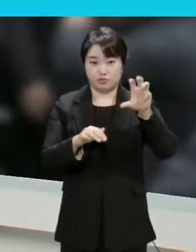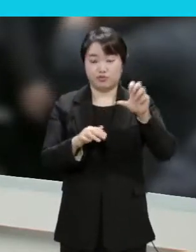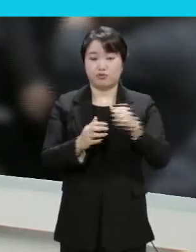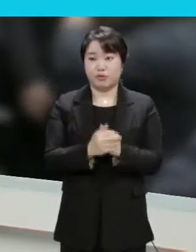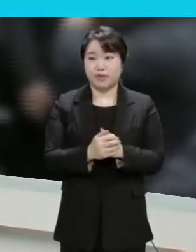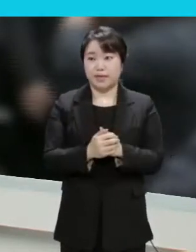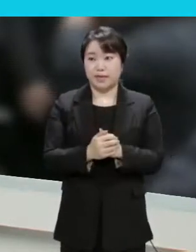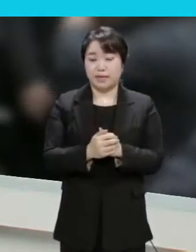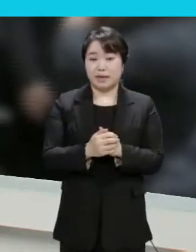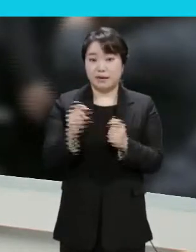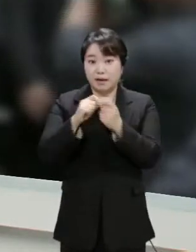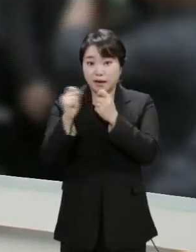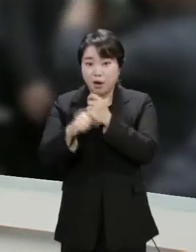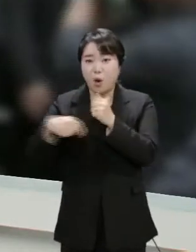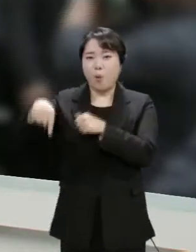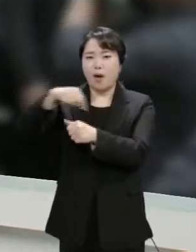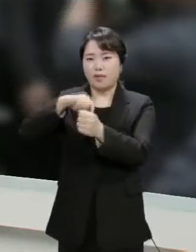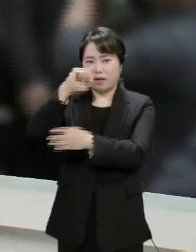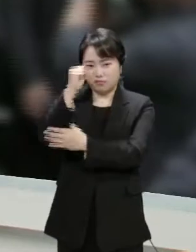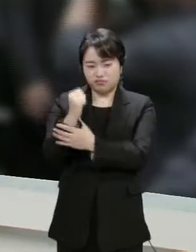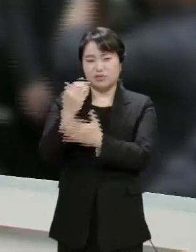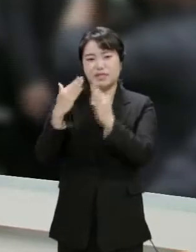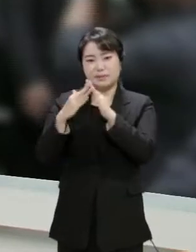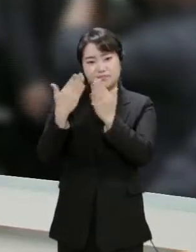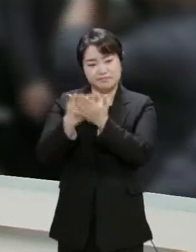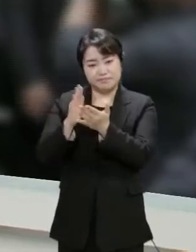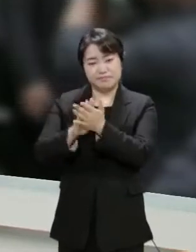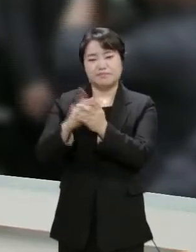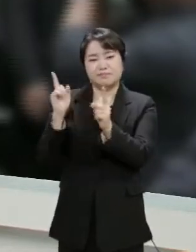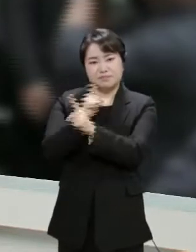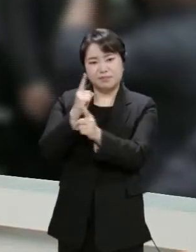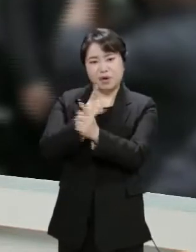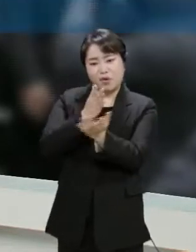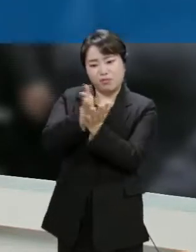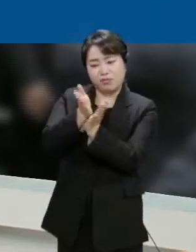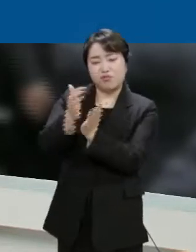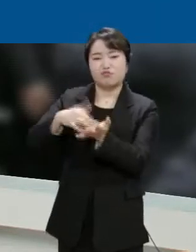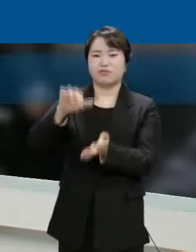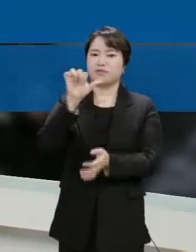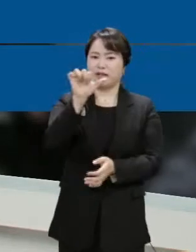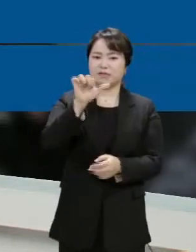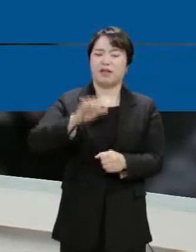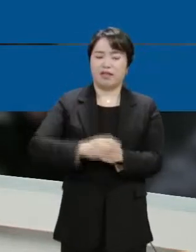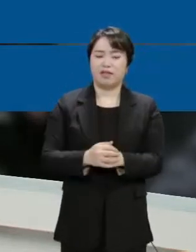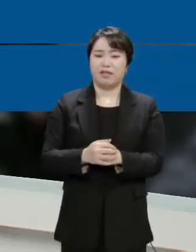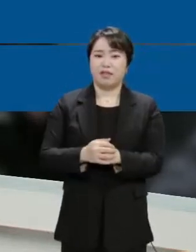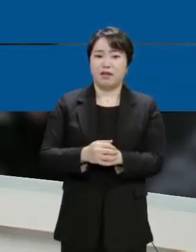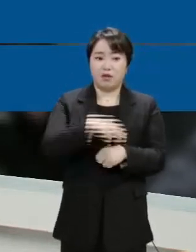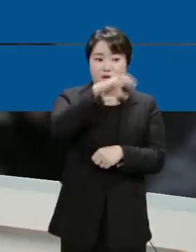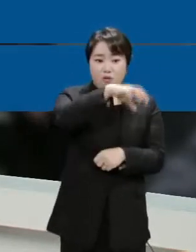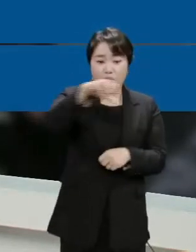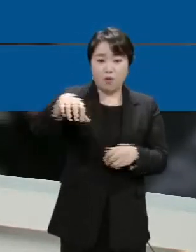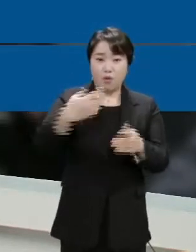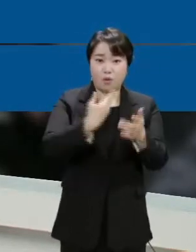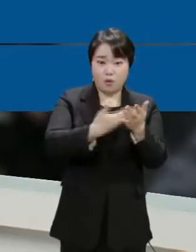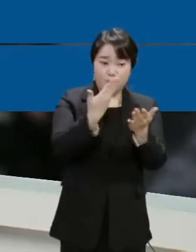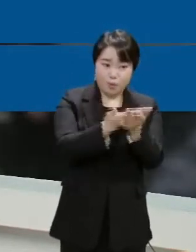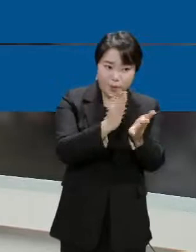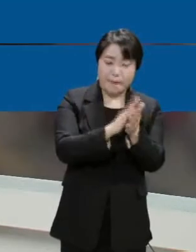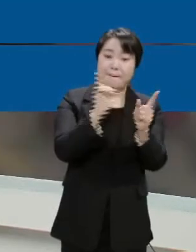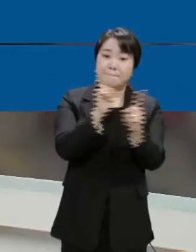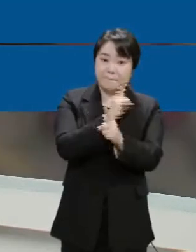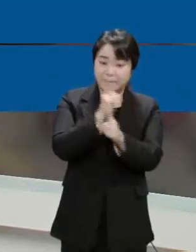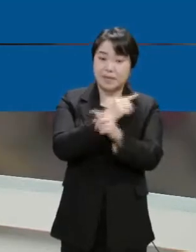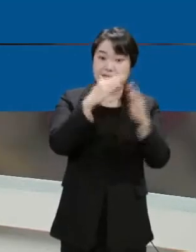네, 여기에 환경 개선, 노후 주거지 개선 등 사업 유형만 5가지입니다. 동네를 살리고 골목길을